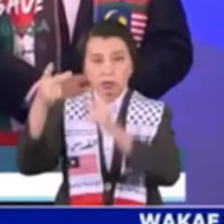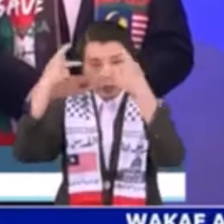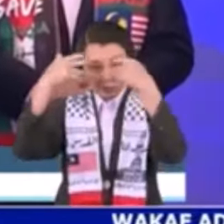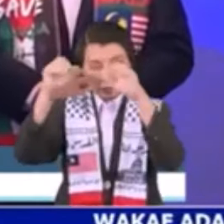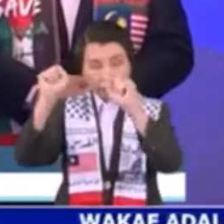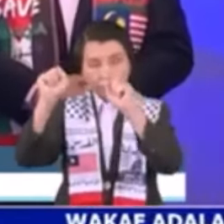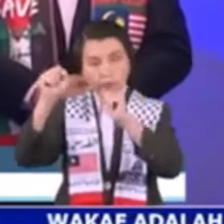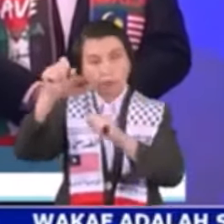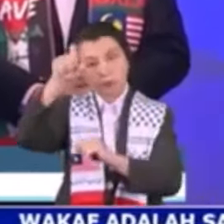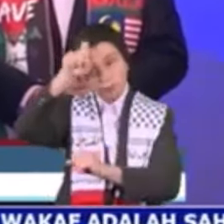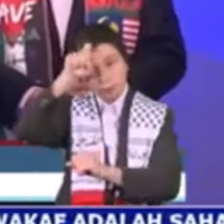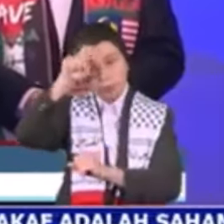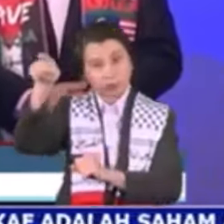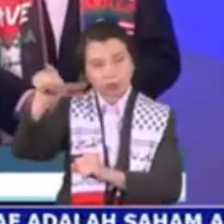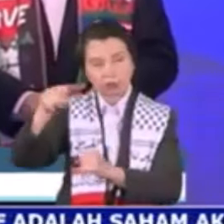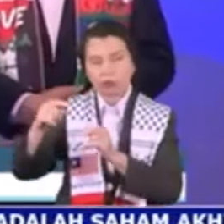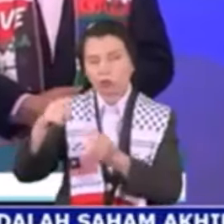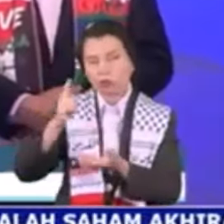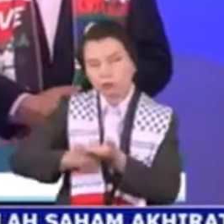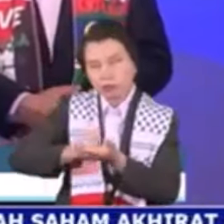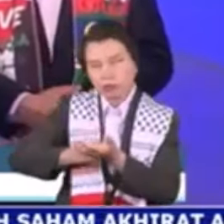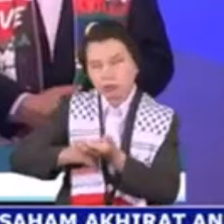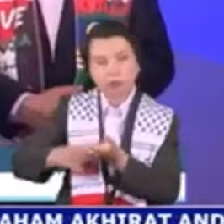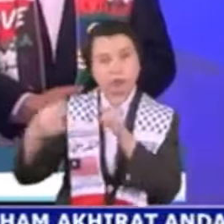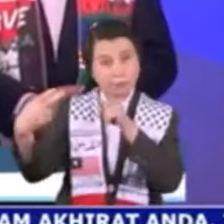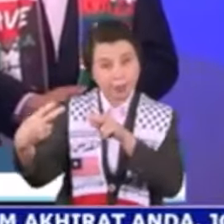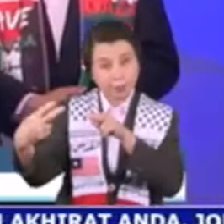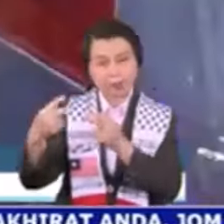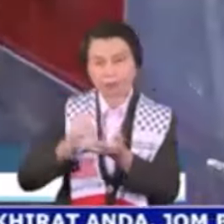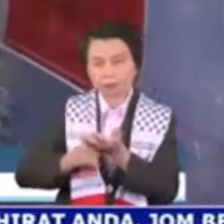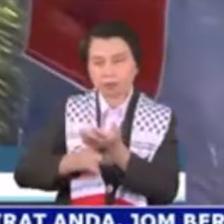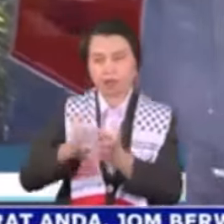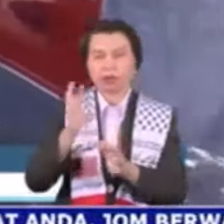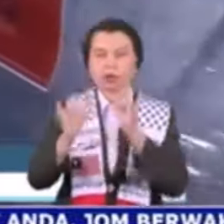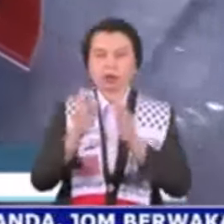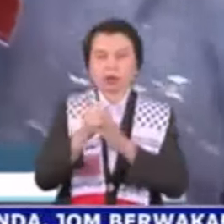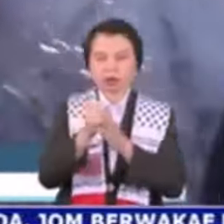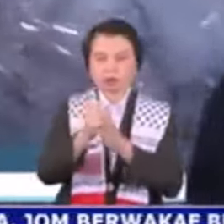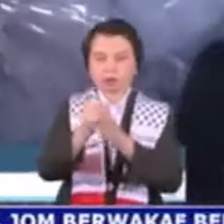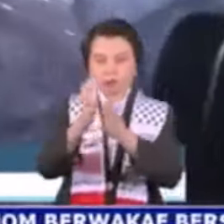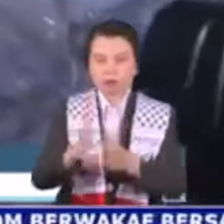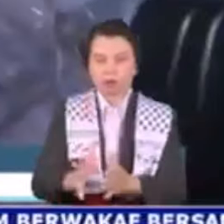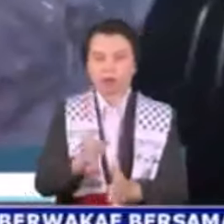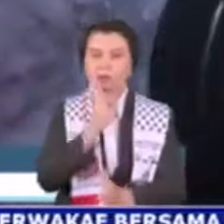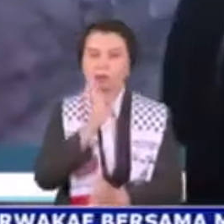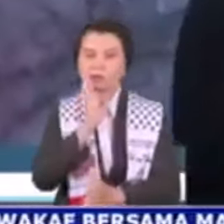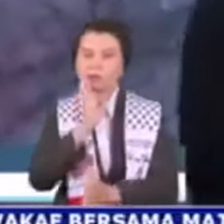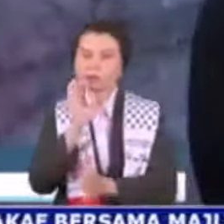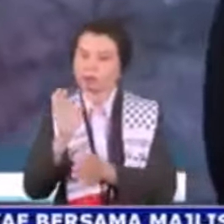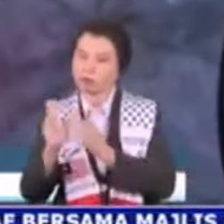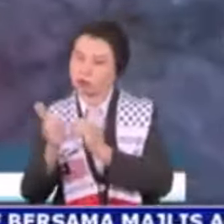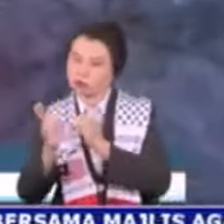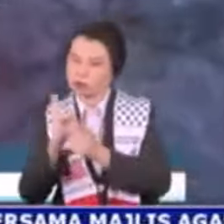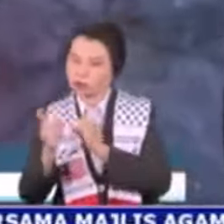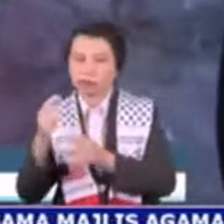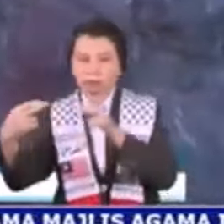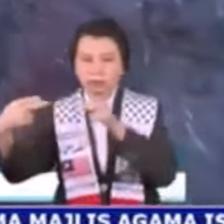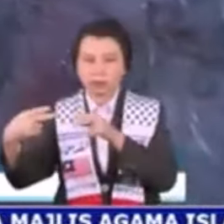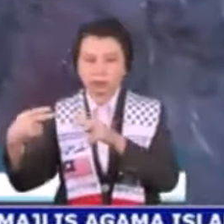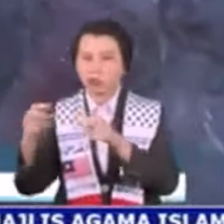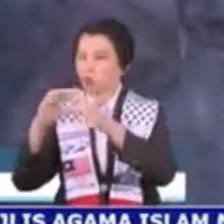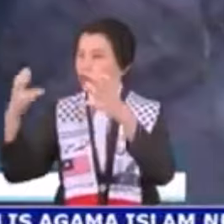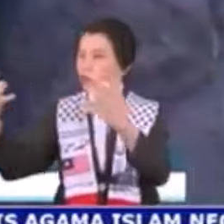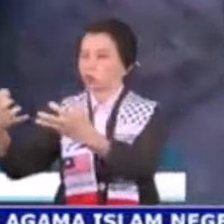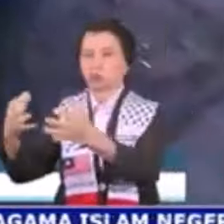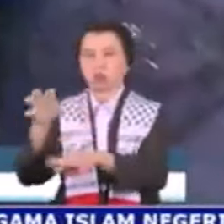perbincangan ya juga empat mata. Kerana selalu pemimpin kalau bercakap cara dengan kumpulan yang